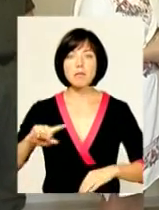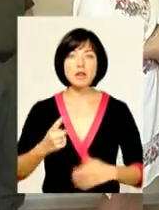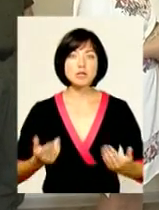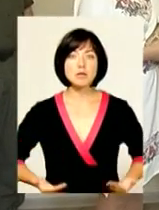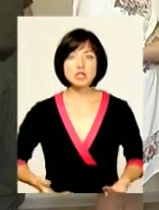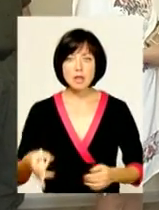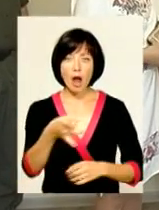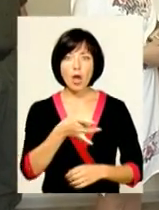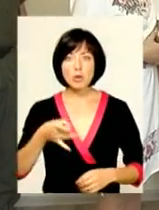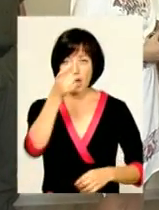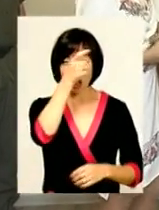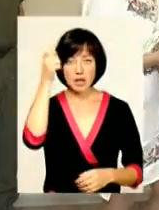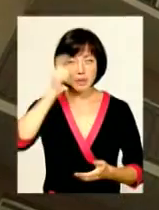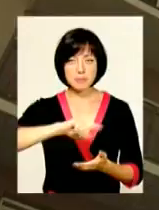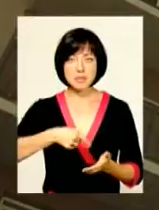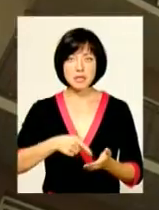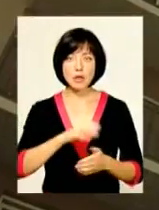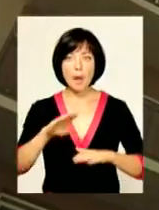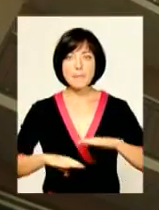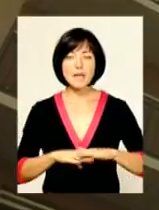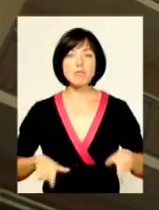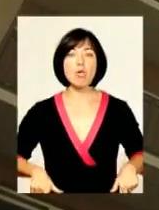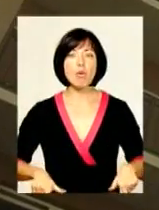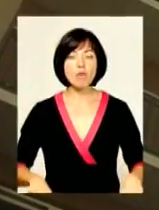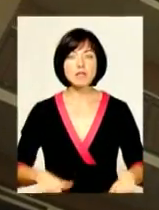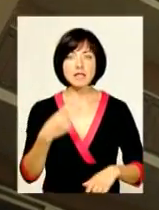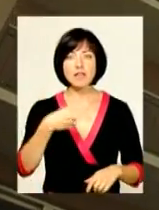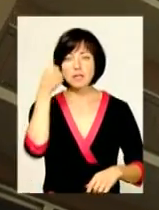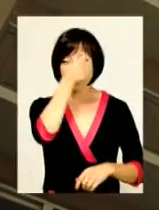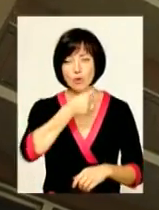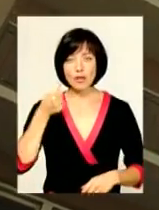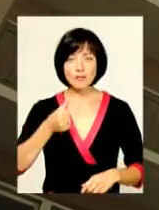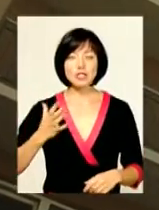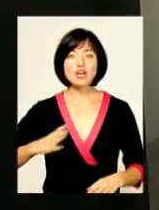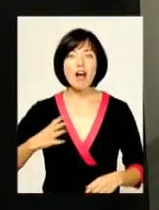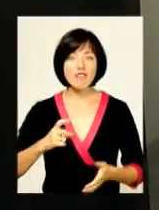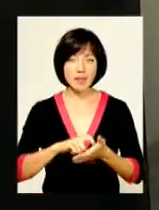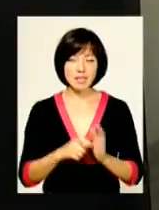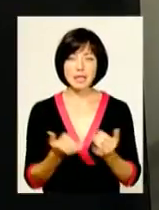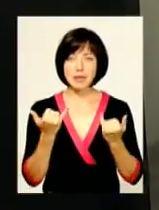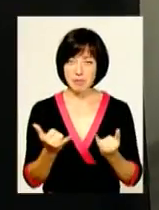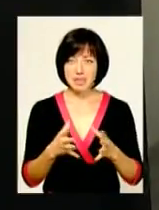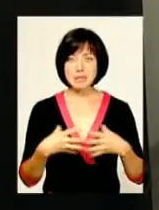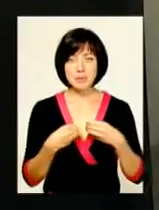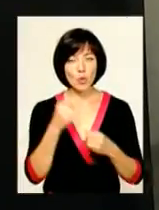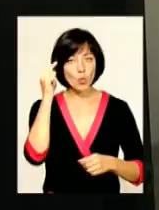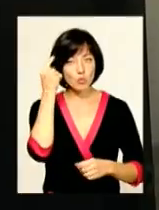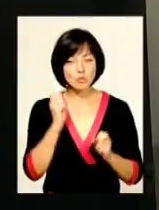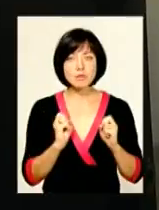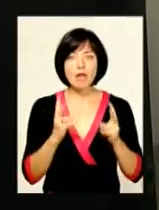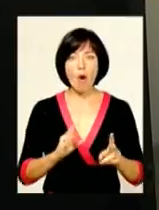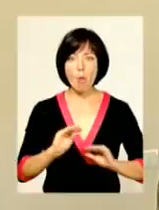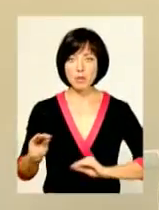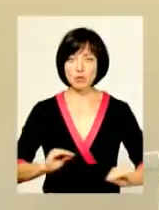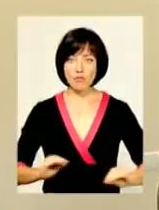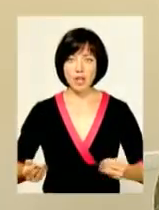району Академмістечко. Підполковник Олександр Андрушко 20 років чекав на квартиру. Тепер із сім'єю обдумують, як облаштувати